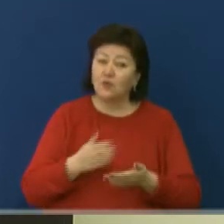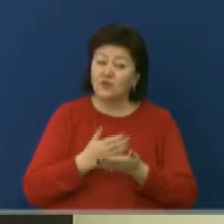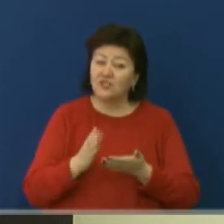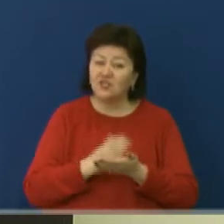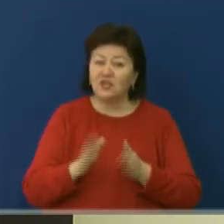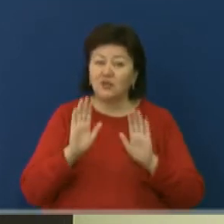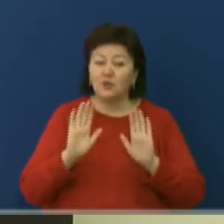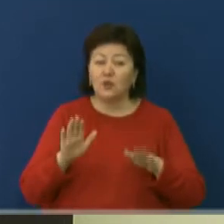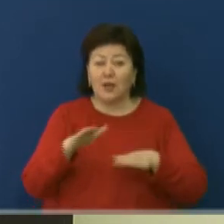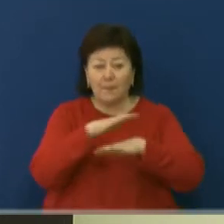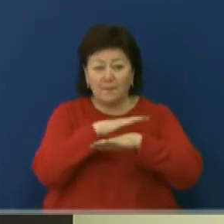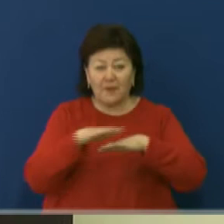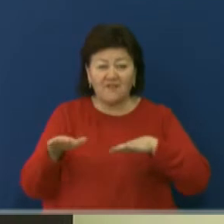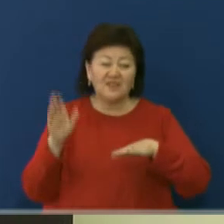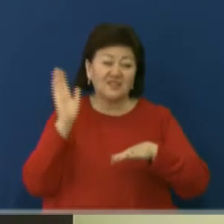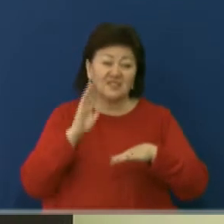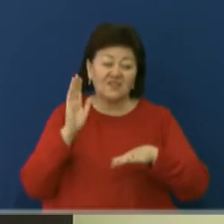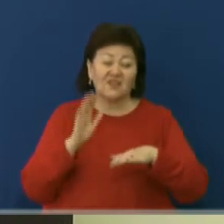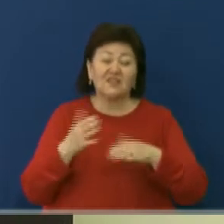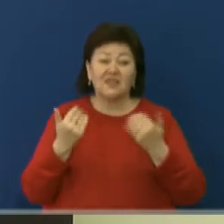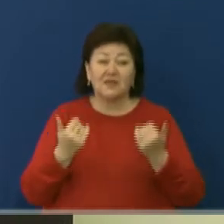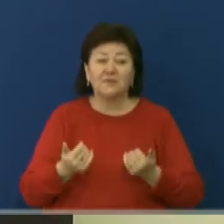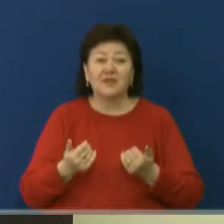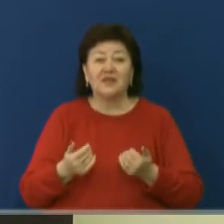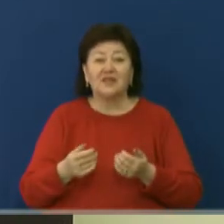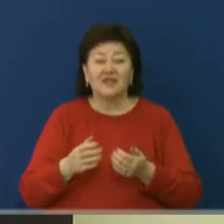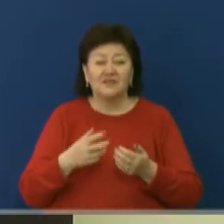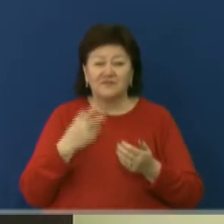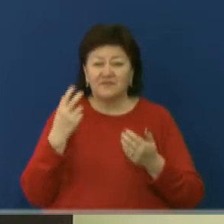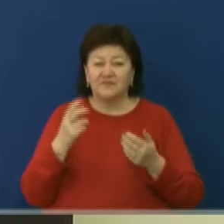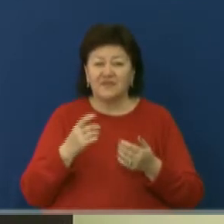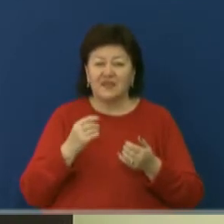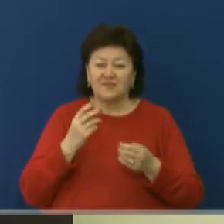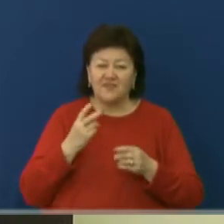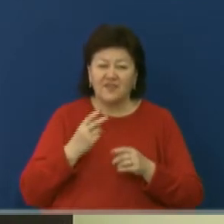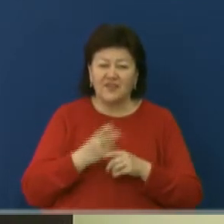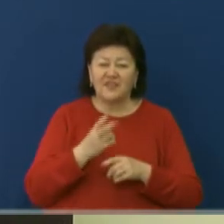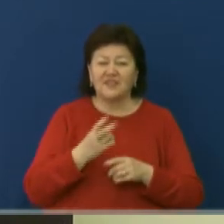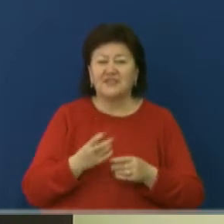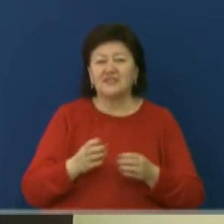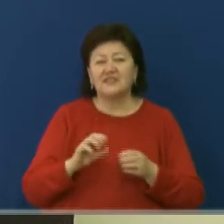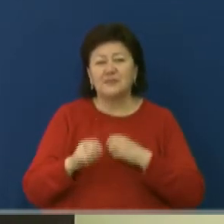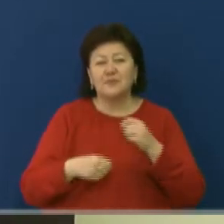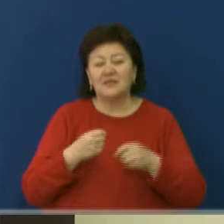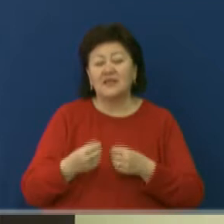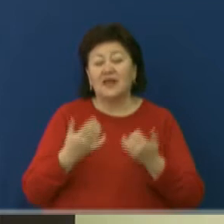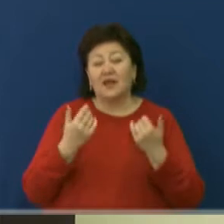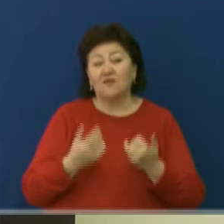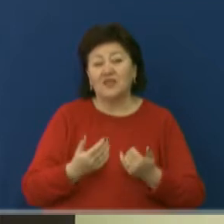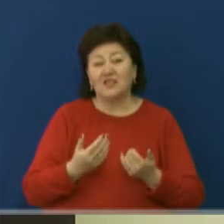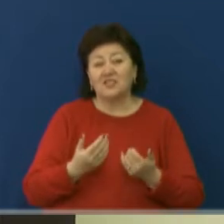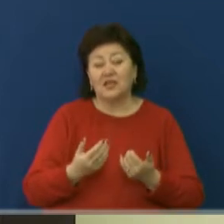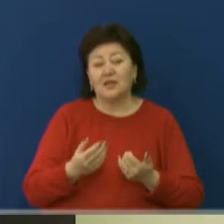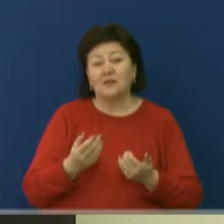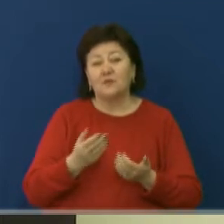и изготавливаются из различных медных смесей и других материалов. А наша модель сделана из использованных пластиковых бутылок.